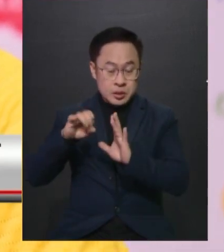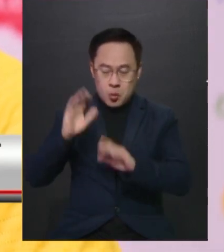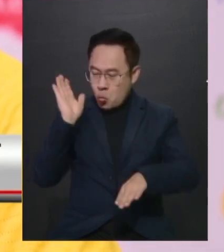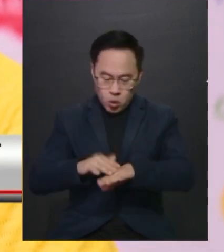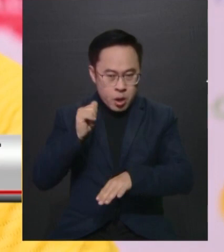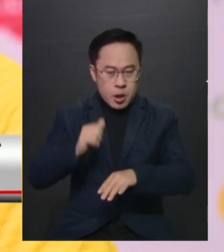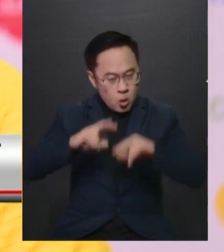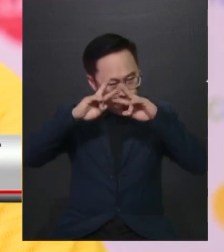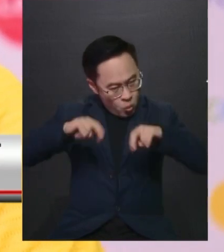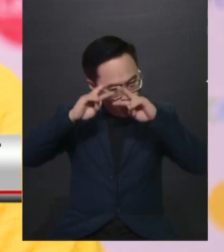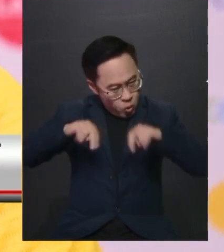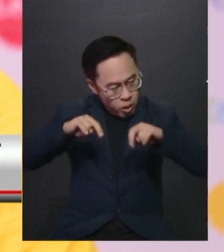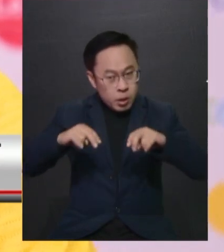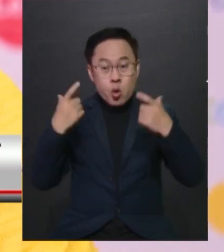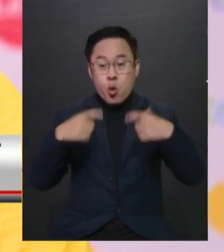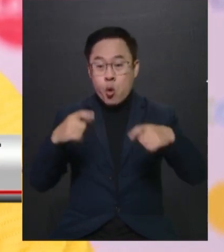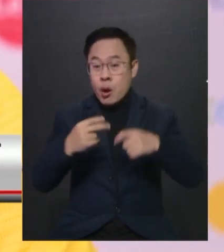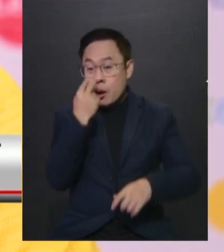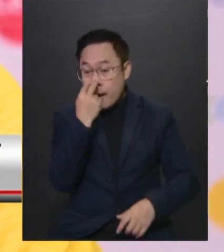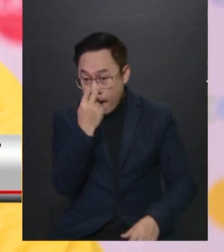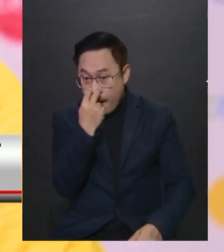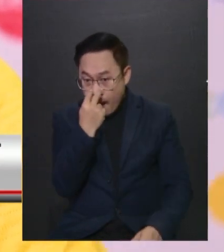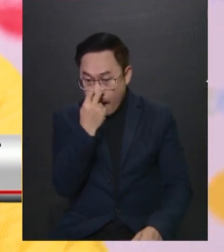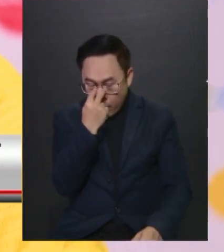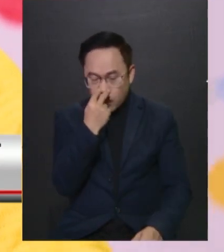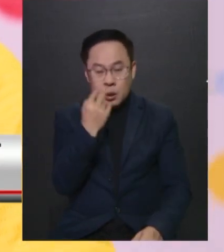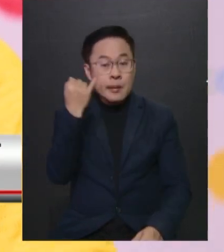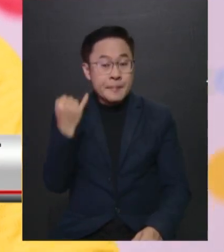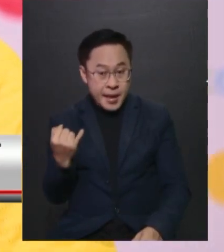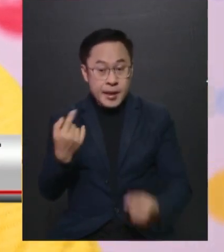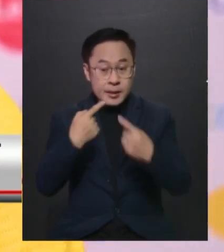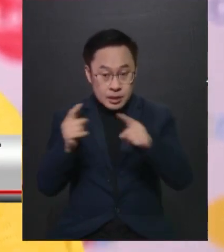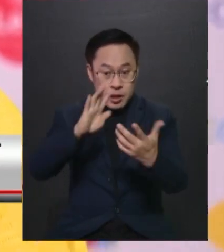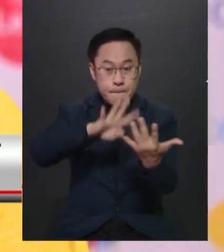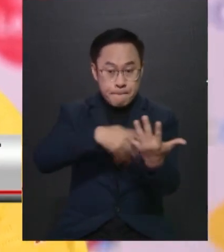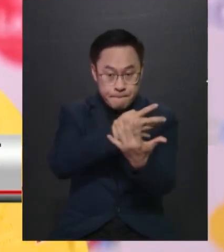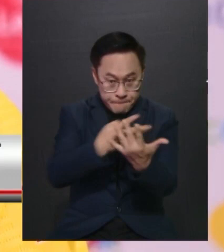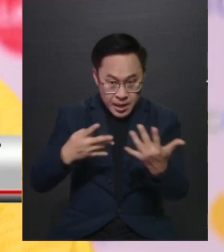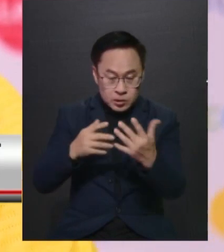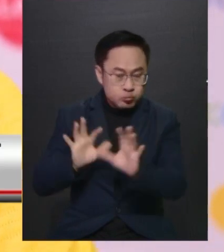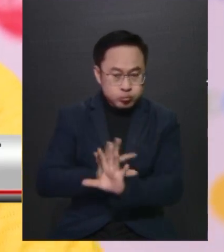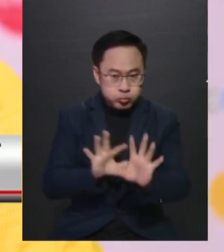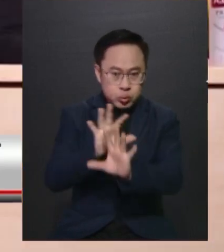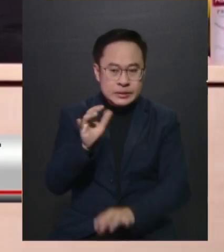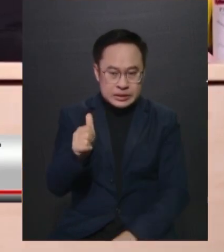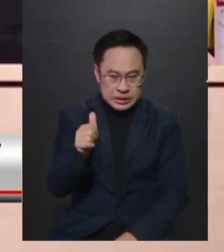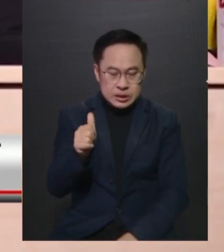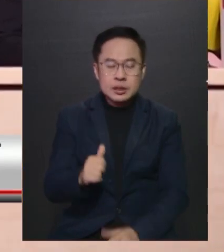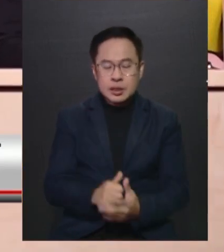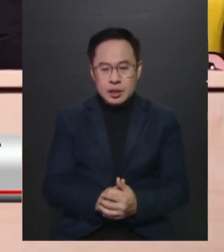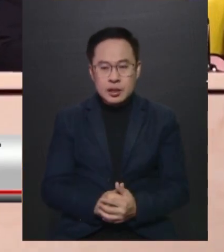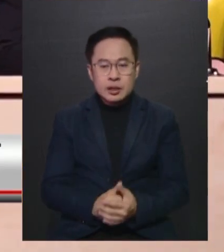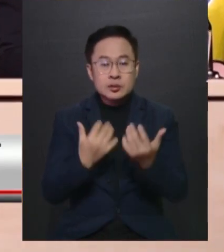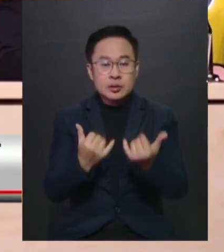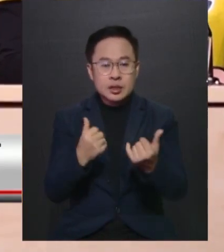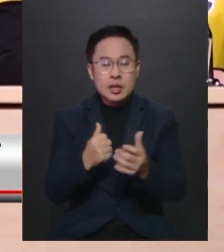ที่เราได้วิเคราะห์มาแล้วเนี่ยผลการแข่งขันอาจจะไม่ดีเท่าไหร่แต่ว่ารูปแบบการเล่นของเอสโตเนียดีมากๆแต่สำหรับเราเนี่ยเราไม่ได้โฟกัสตรงนั้นเราโฟกัสไปที่